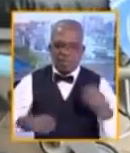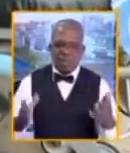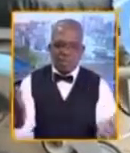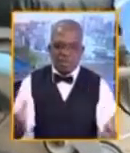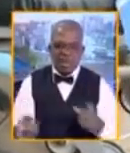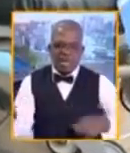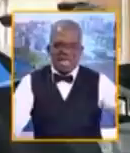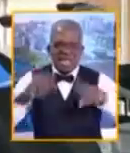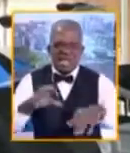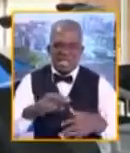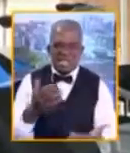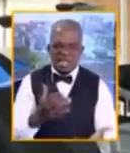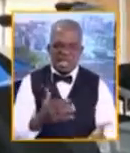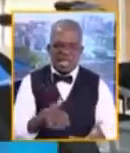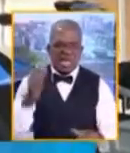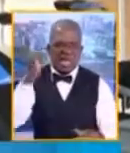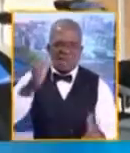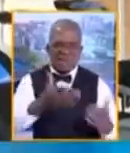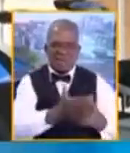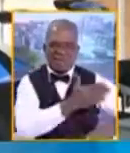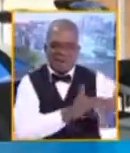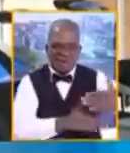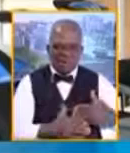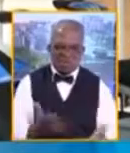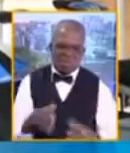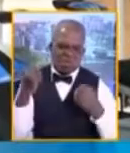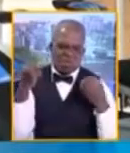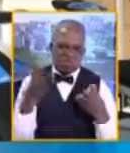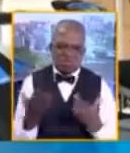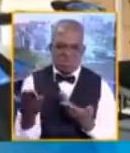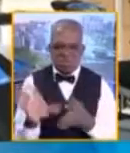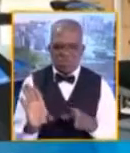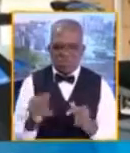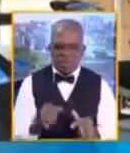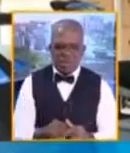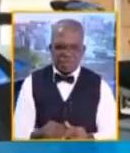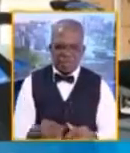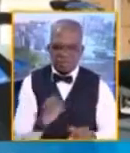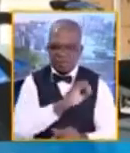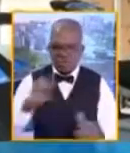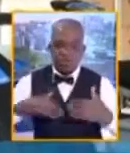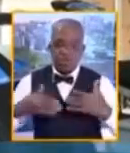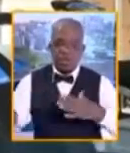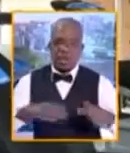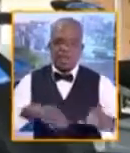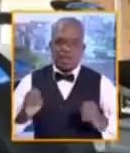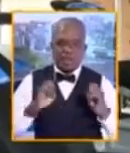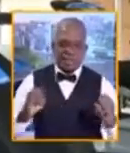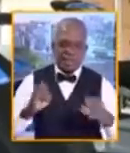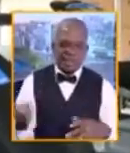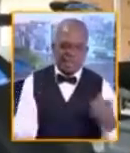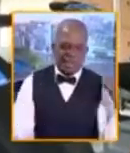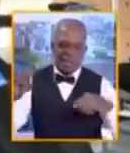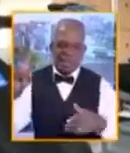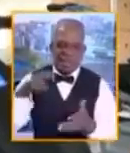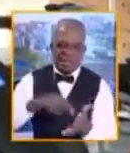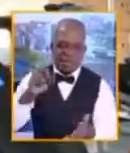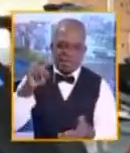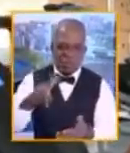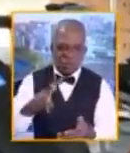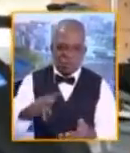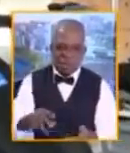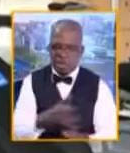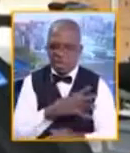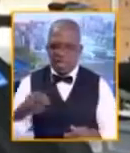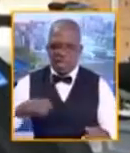tour est encore élevé des efforts sont faits depuis 2000 douce et nous voulons accompagner ces efforts donc nous pensons que